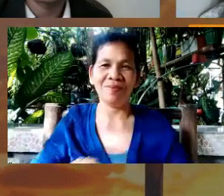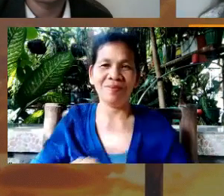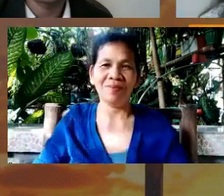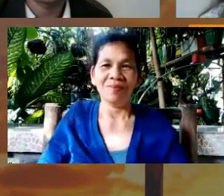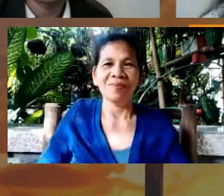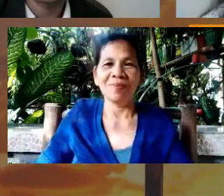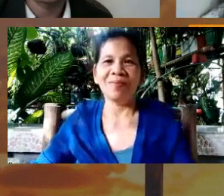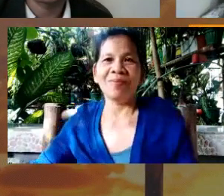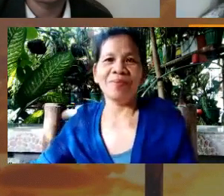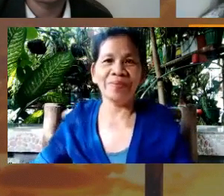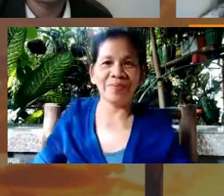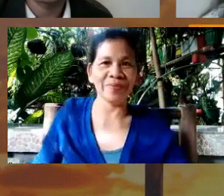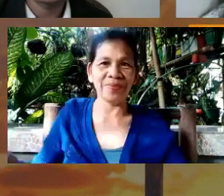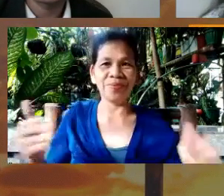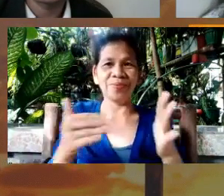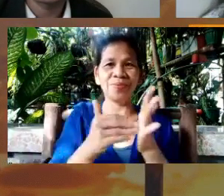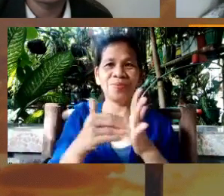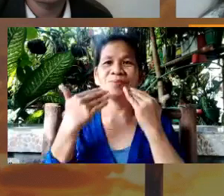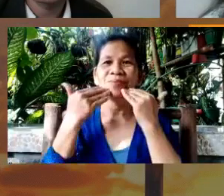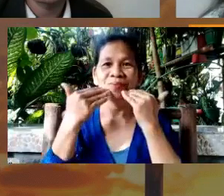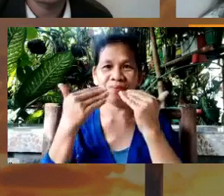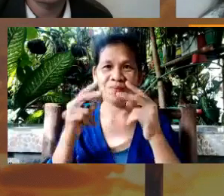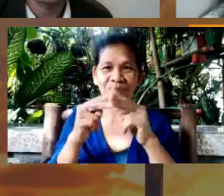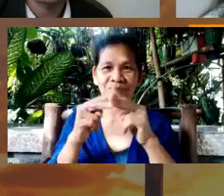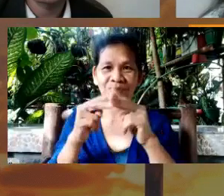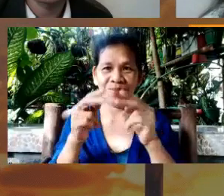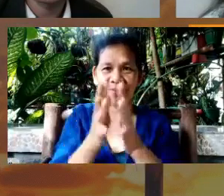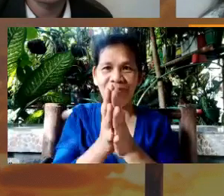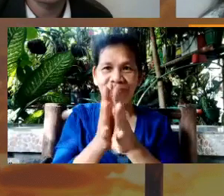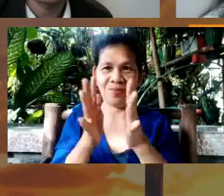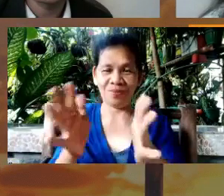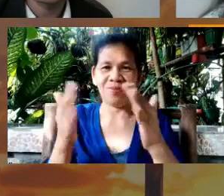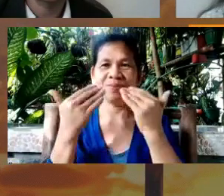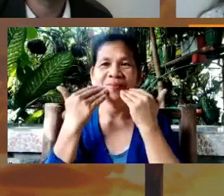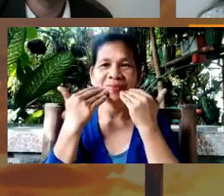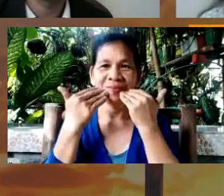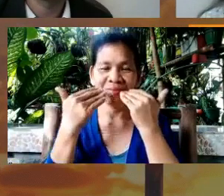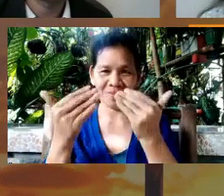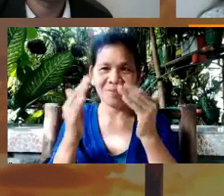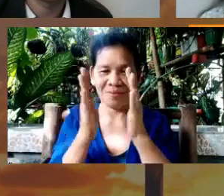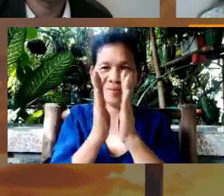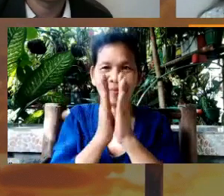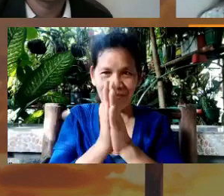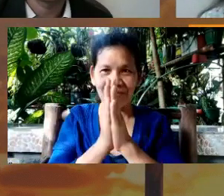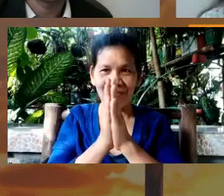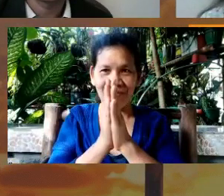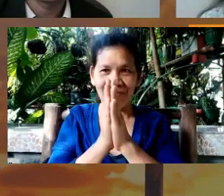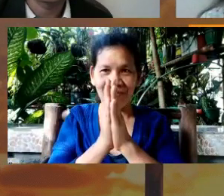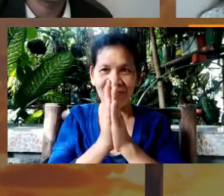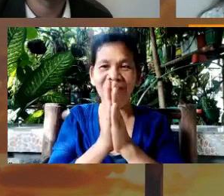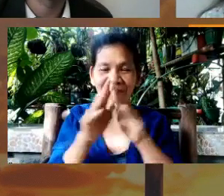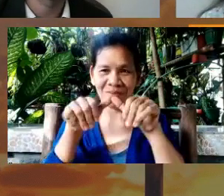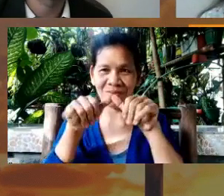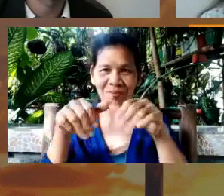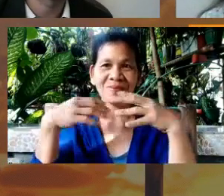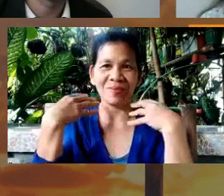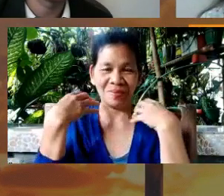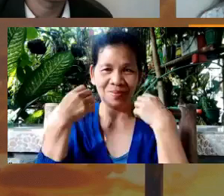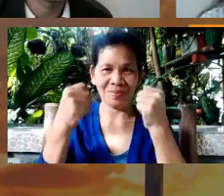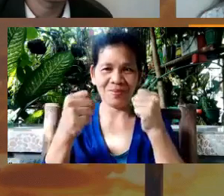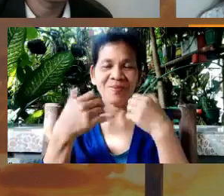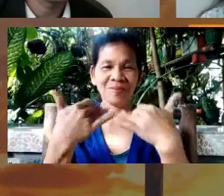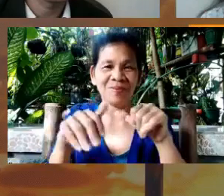Muli po, maraming maraming salamat sa mga panalangin at patuloy na akong gumaling at sa patuloy na pagsubaybay